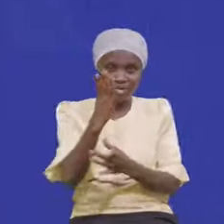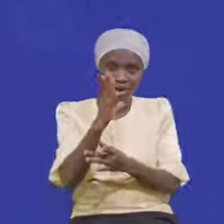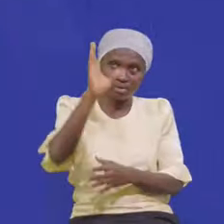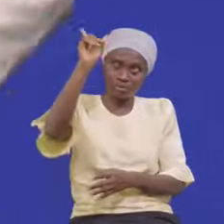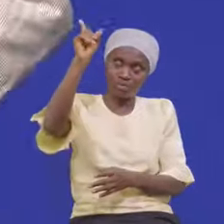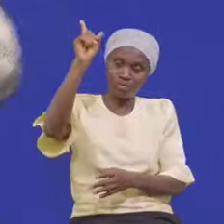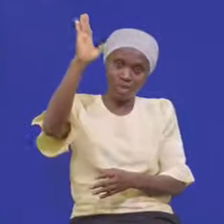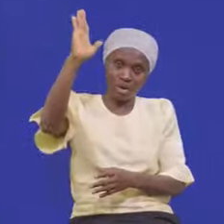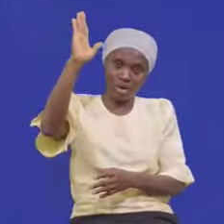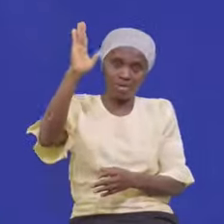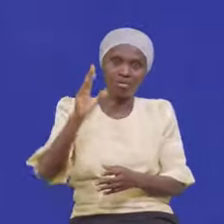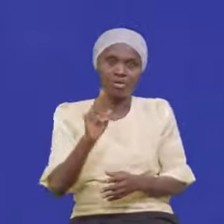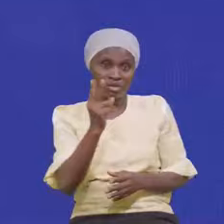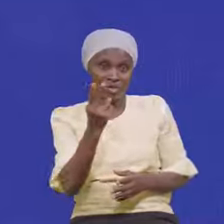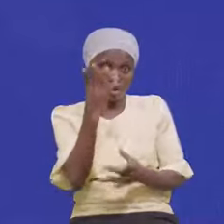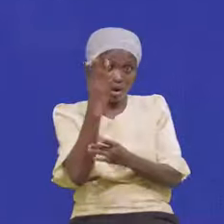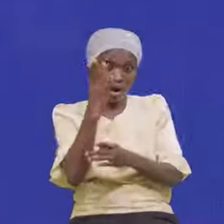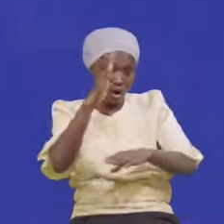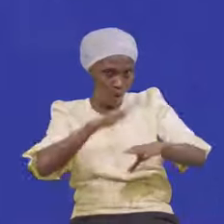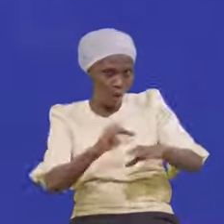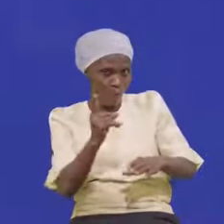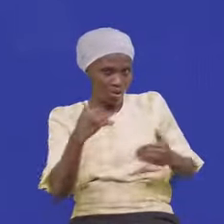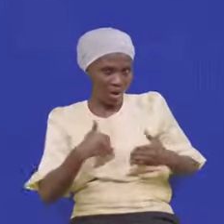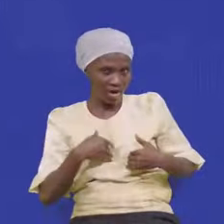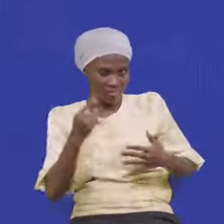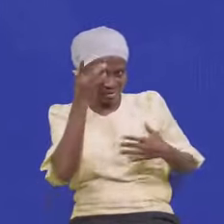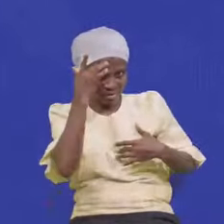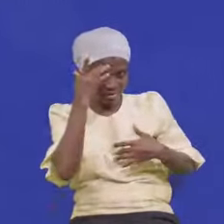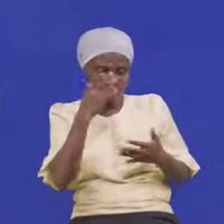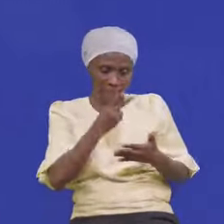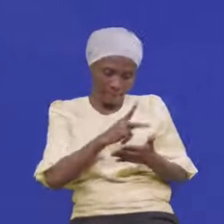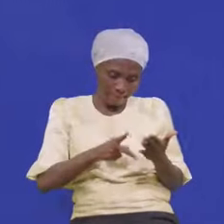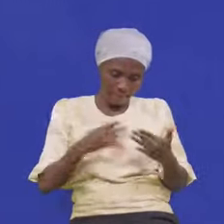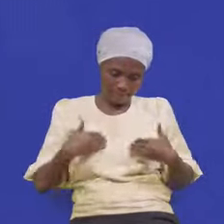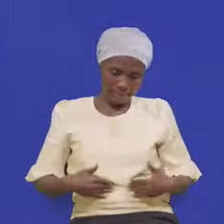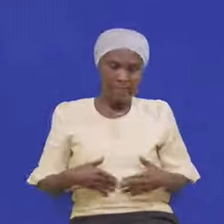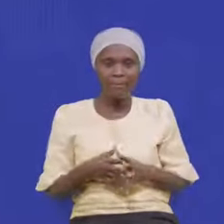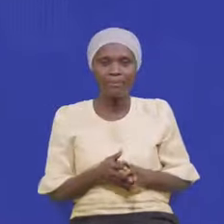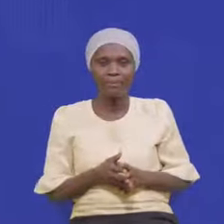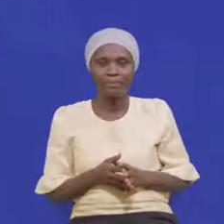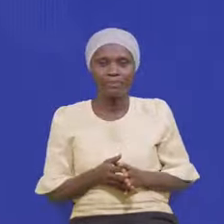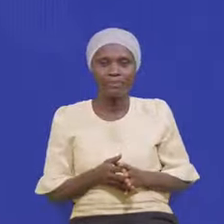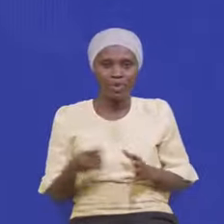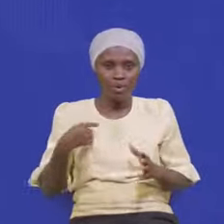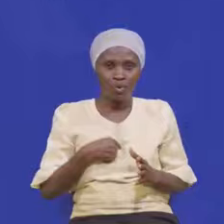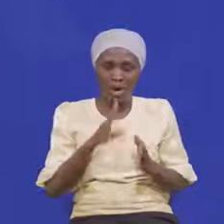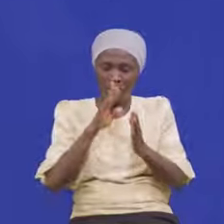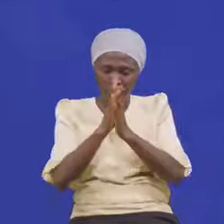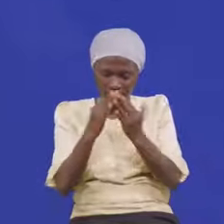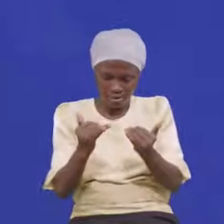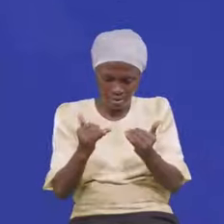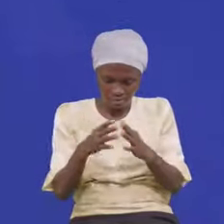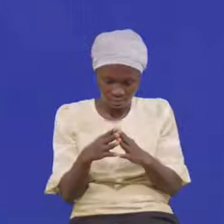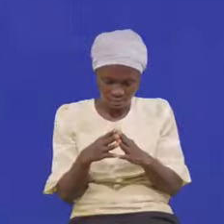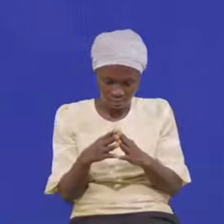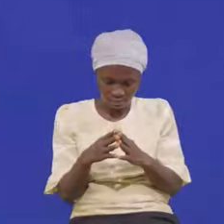hand. చేతులపైకి చాపండి. The other hand where you have the challenge. మీకు ఎక్కడ సవాలు సమస్య ఉందో అక్కడ మీ చేతిని ఉంచుకోండి. We're praying now. ఇప్పుడు